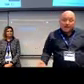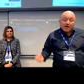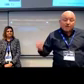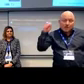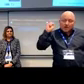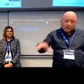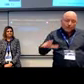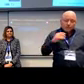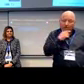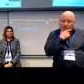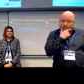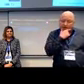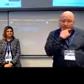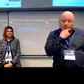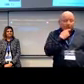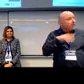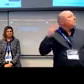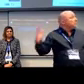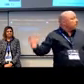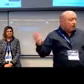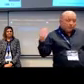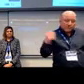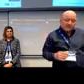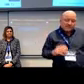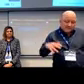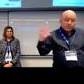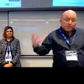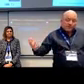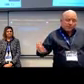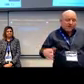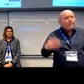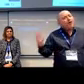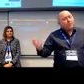l'ensemble des images que vous voyez dans le manuel, créer des nouveaux